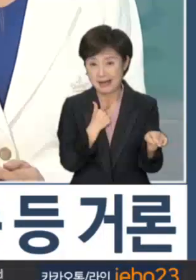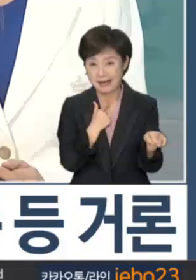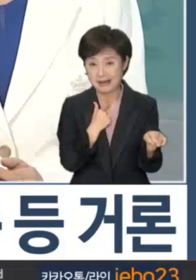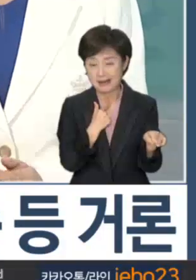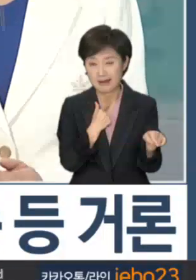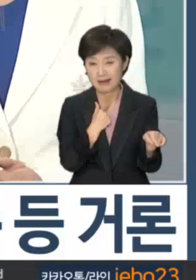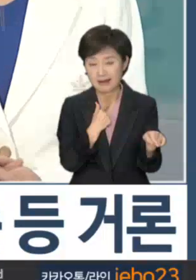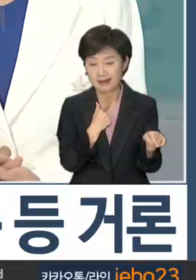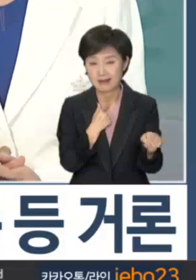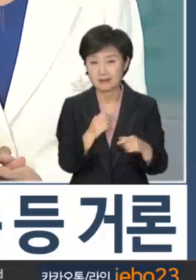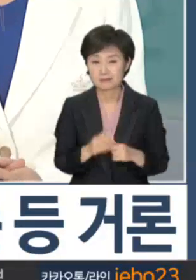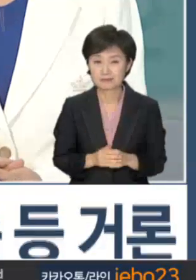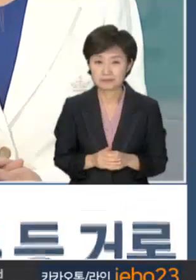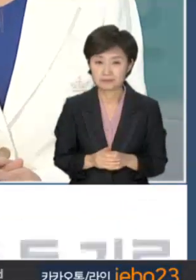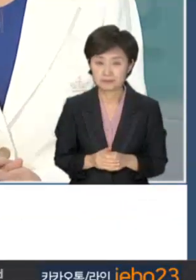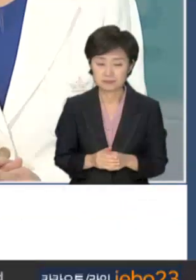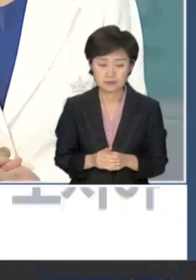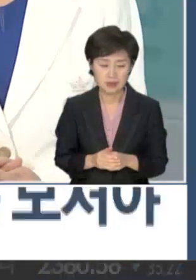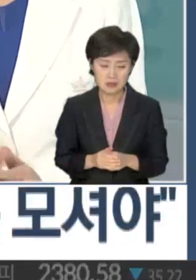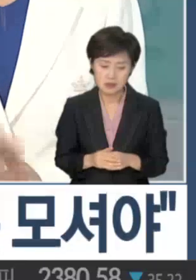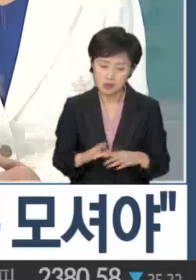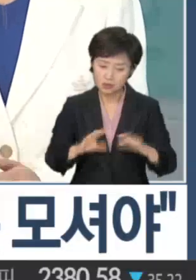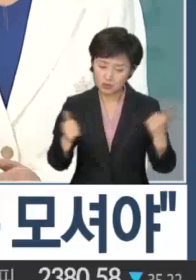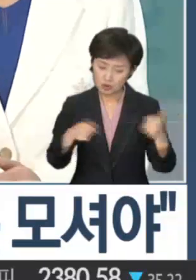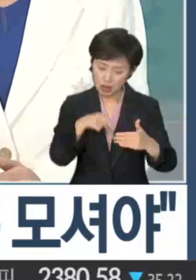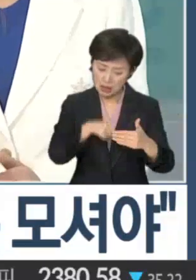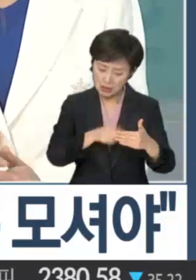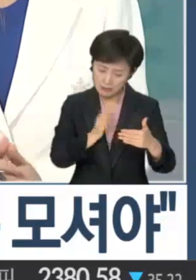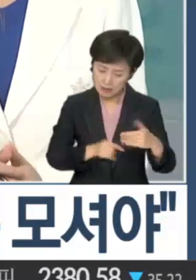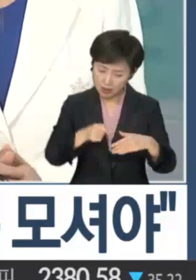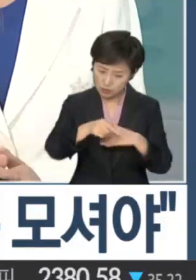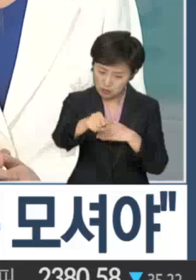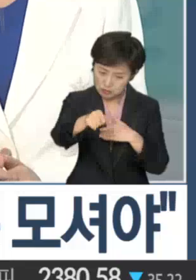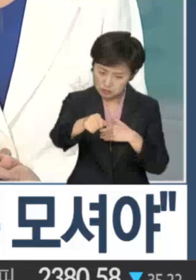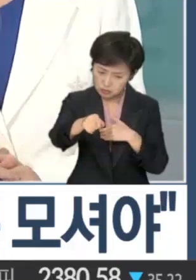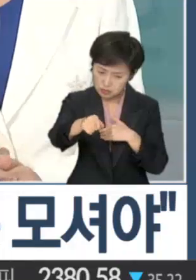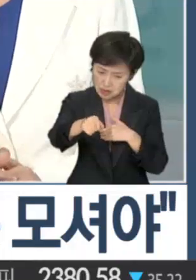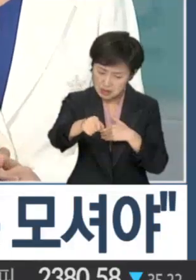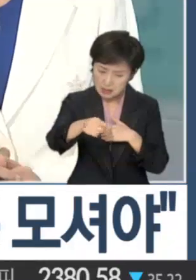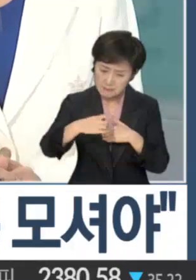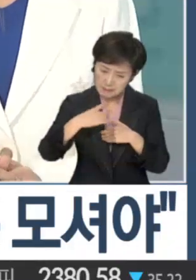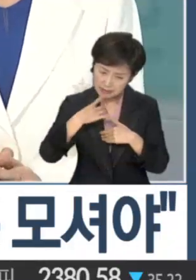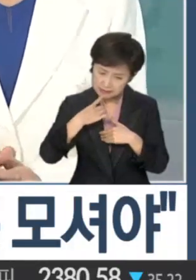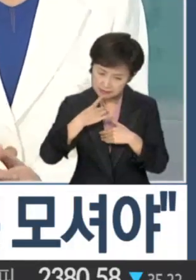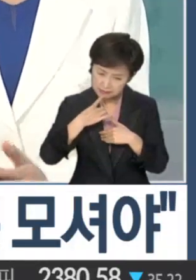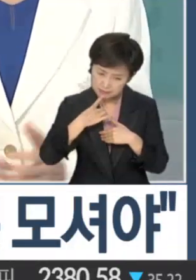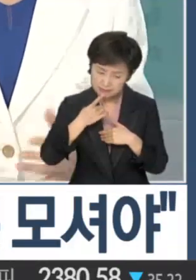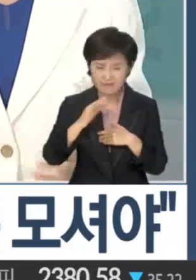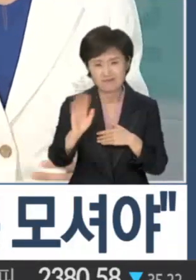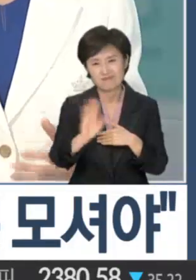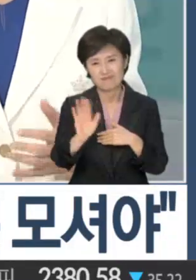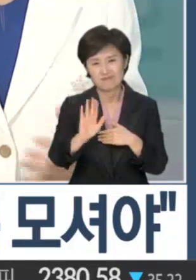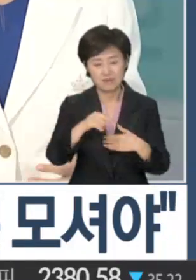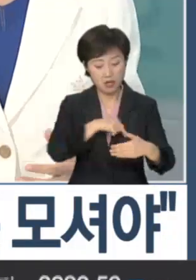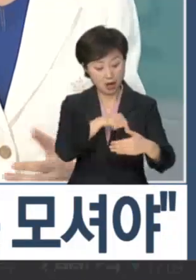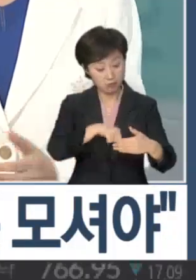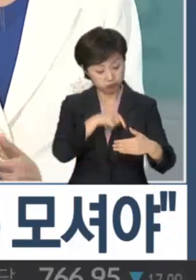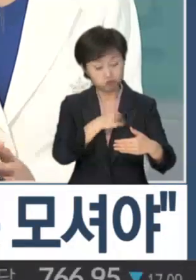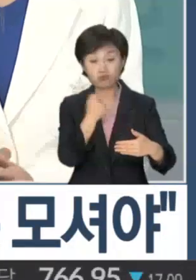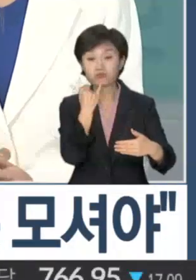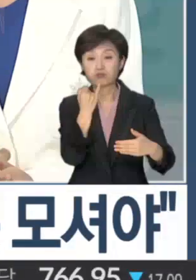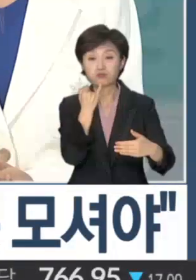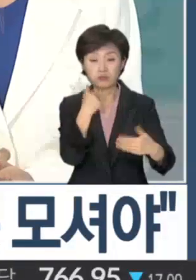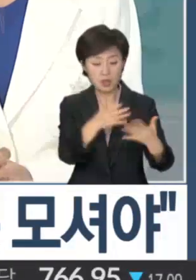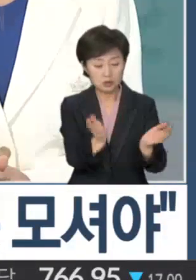때문에 뭐 꼭 외부에서 뭐 조언을 드린다면 꼭 외부에서 찾을 것만은 아니다. 내부에서 당을 잘